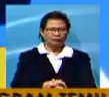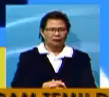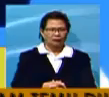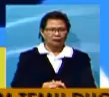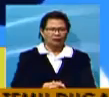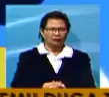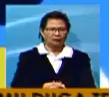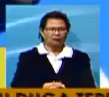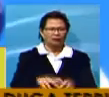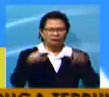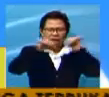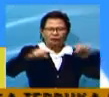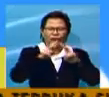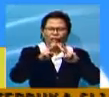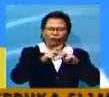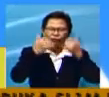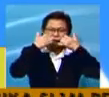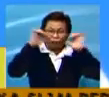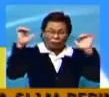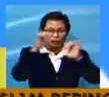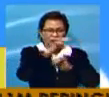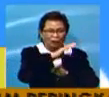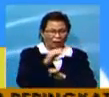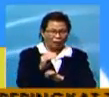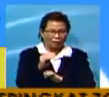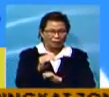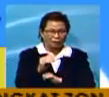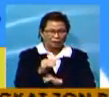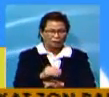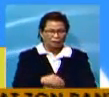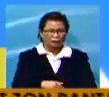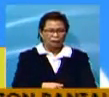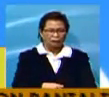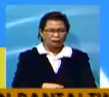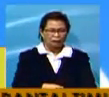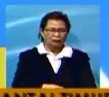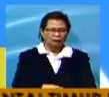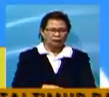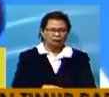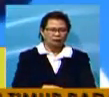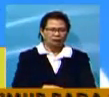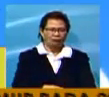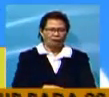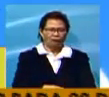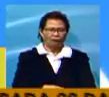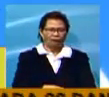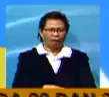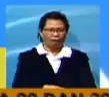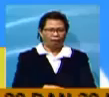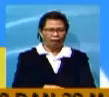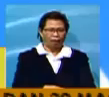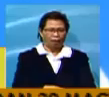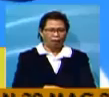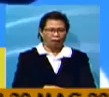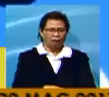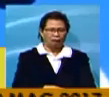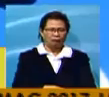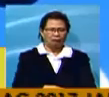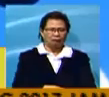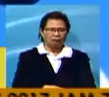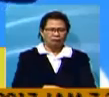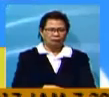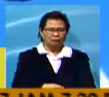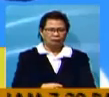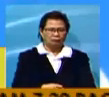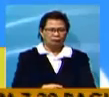very efficient. You can imagine SMEs selling, just, we were talking about that during